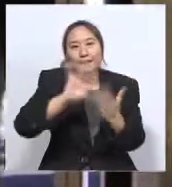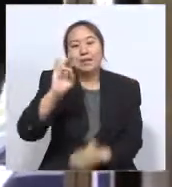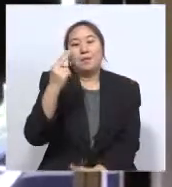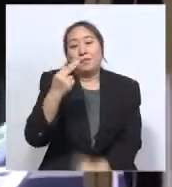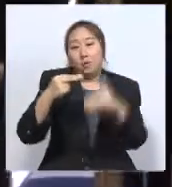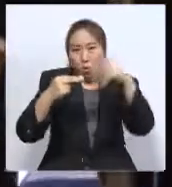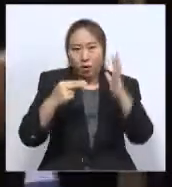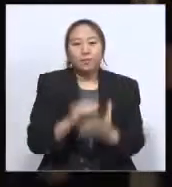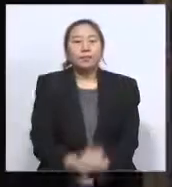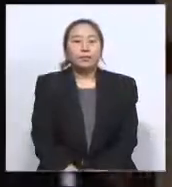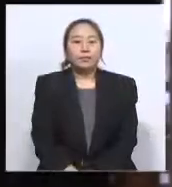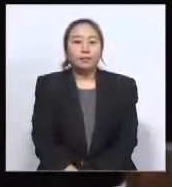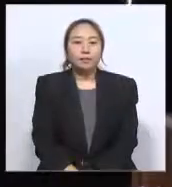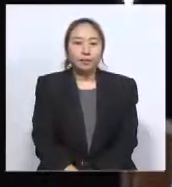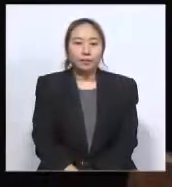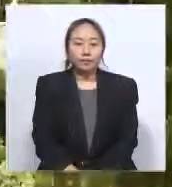74,978 หมู่บ้านค่ะ